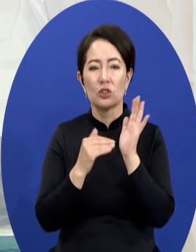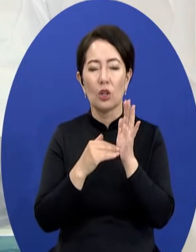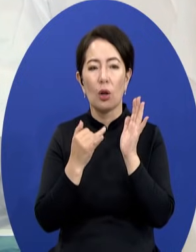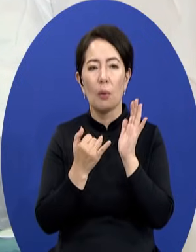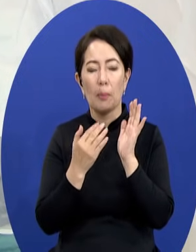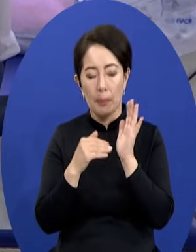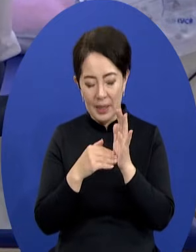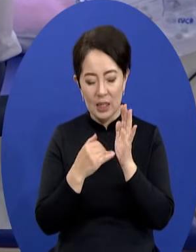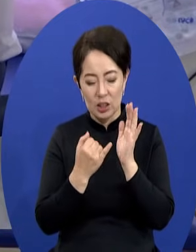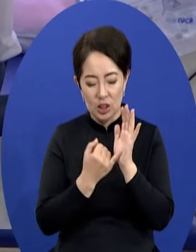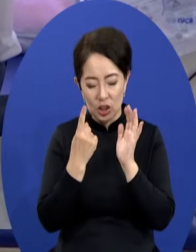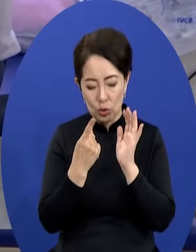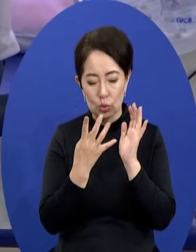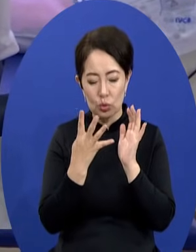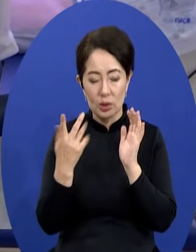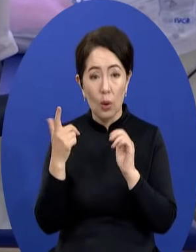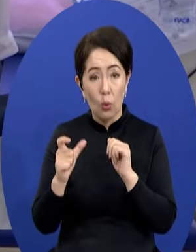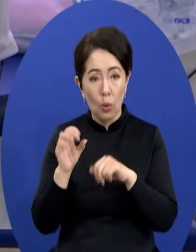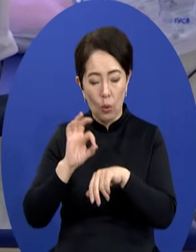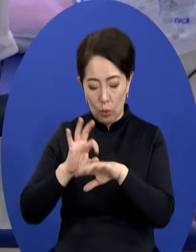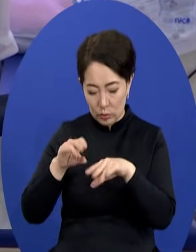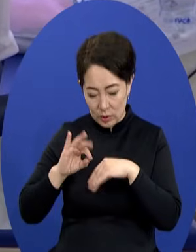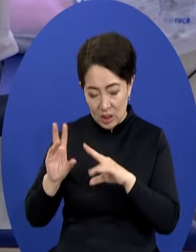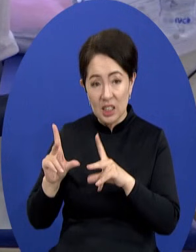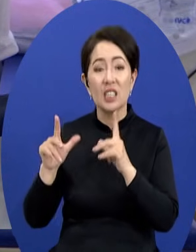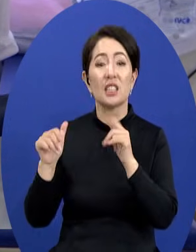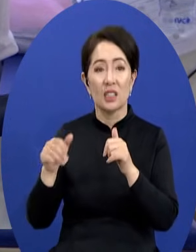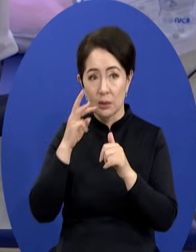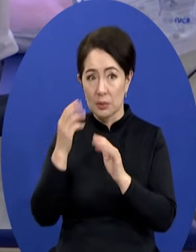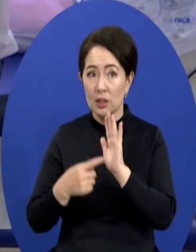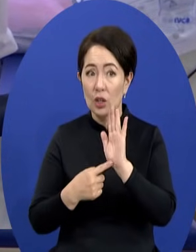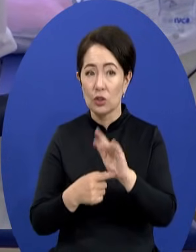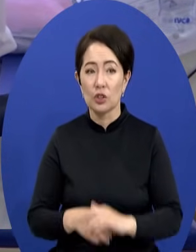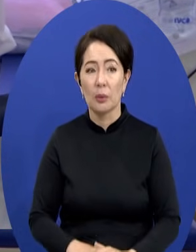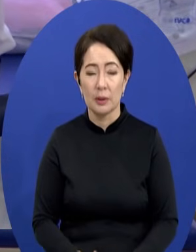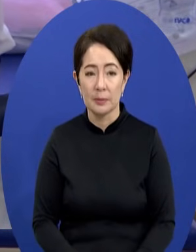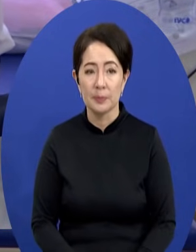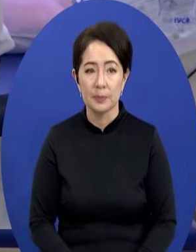87,145 хүн коронавирусны халдвар авч эмчлүүлэн эдгэрсэн гэдэг мэдээллийг өгч байна.